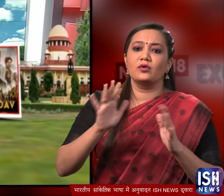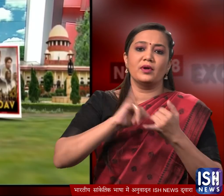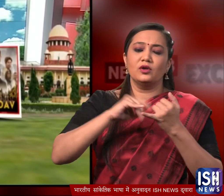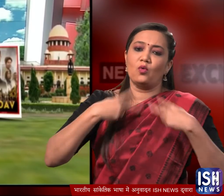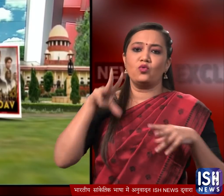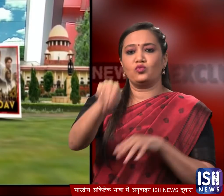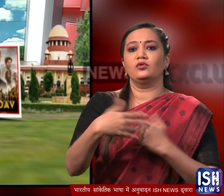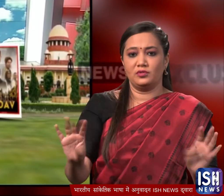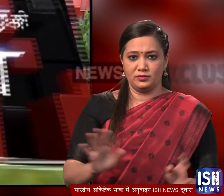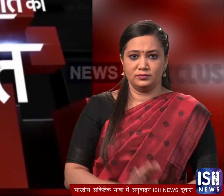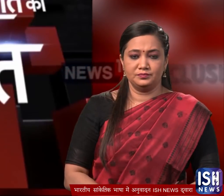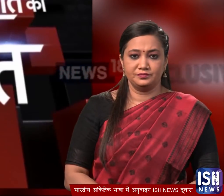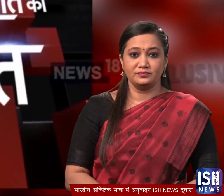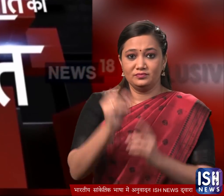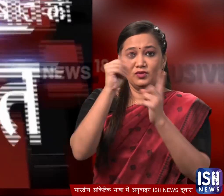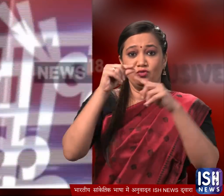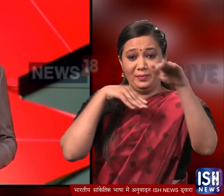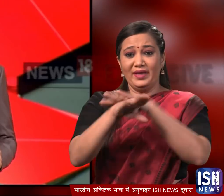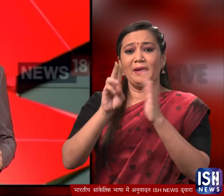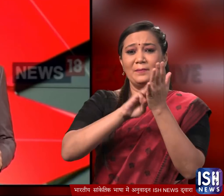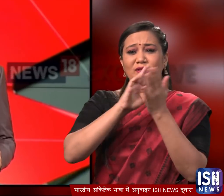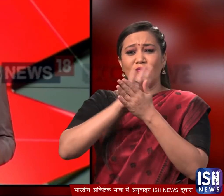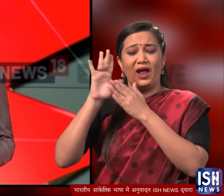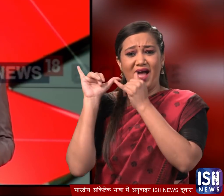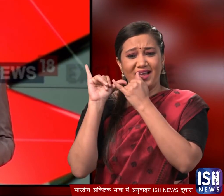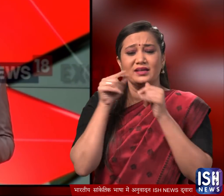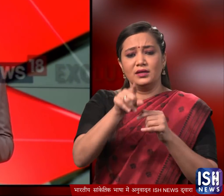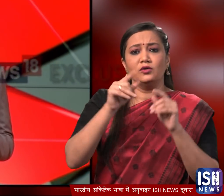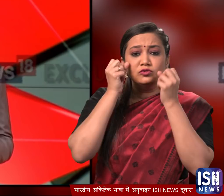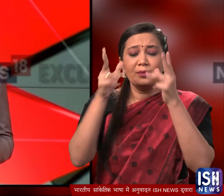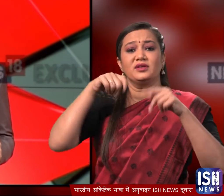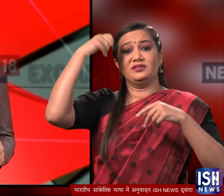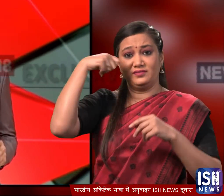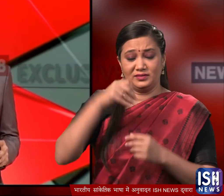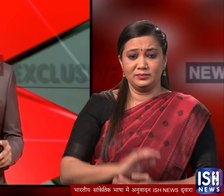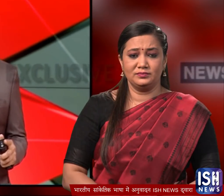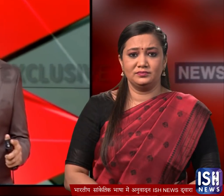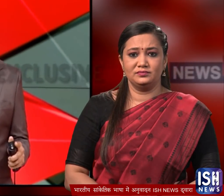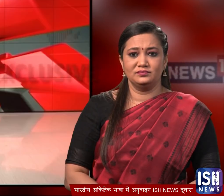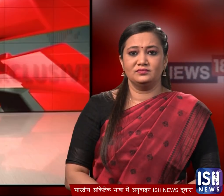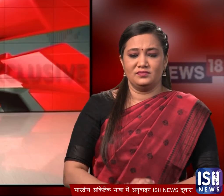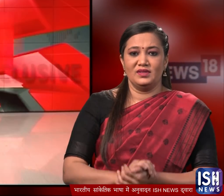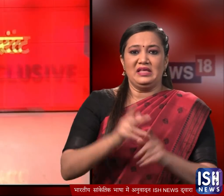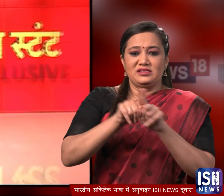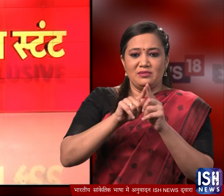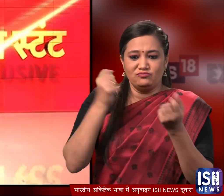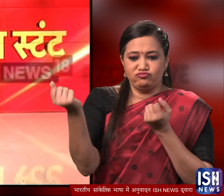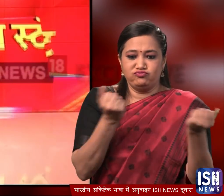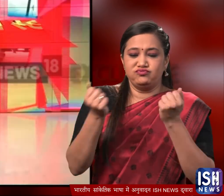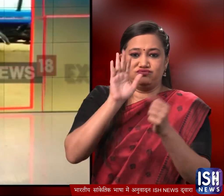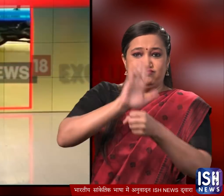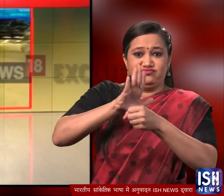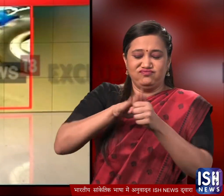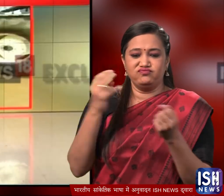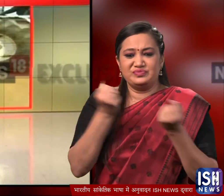की, मगर कोर्ट ने इनकार कर दिया। उत्तर प्रदेश के मथुरा से एक चौंकाने वाला वीडियो सामने आया, जिसमें स्टंट के दौरान